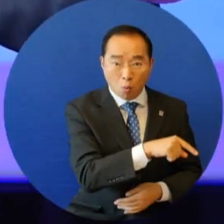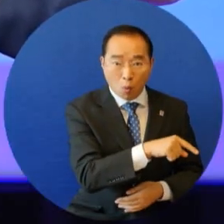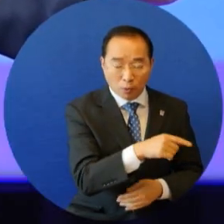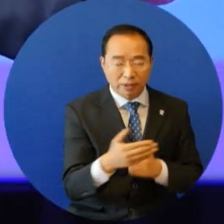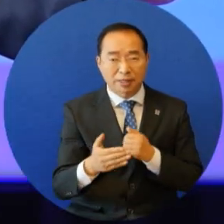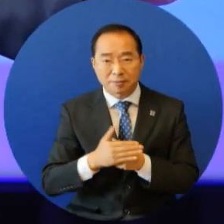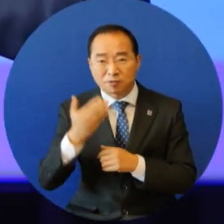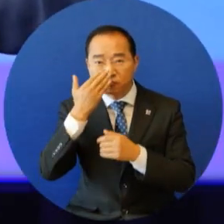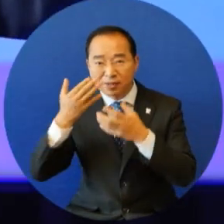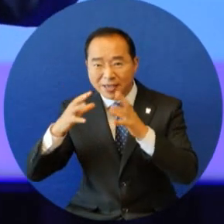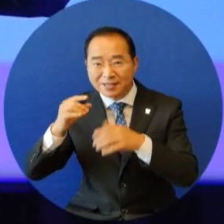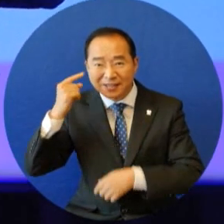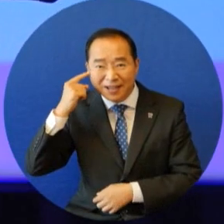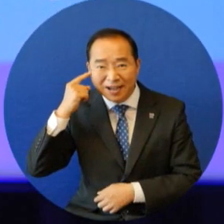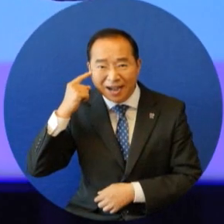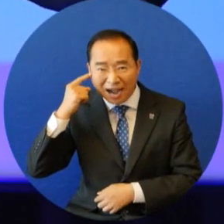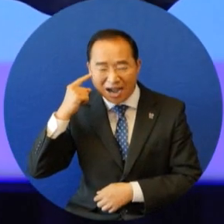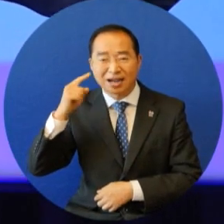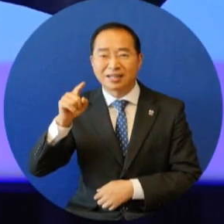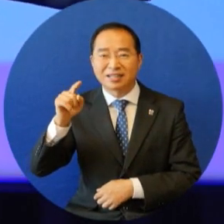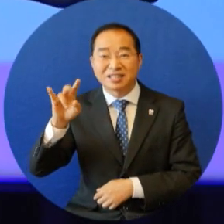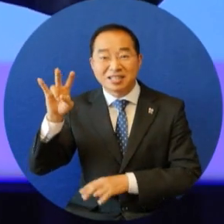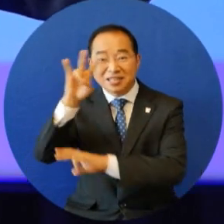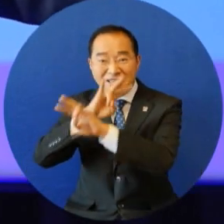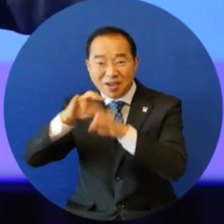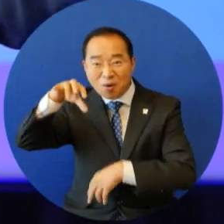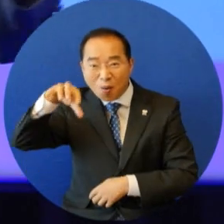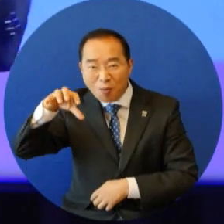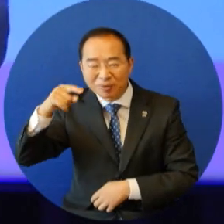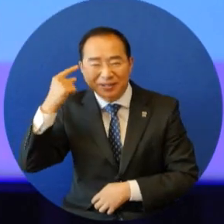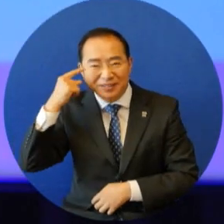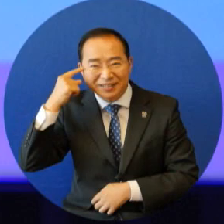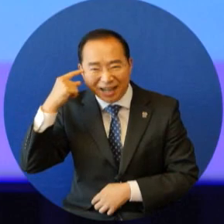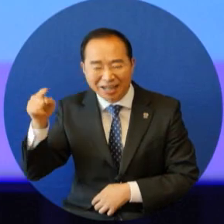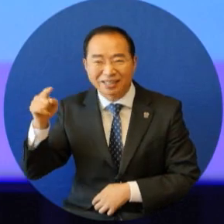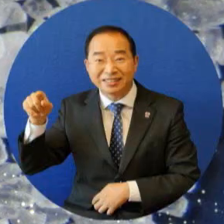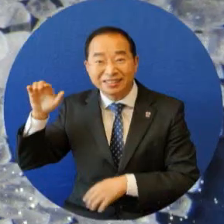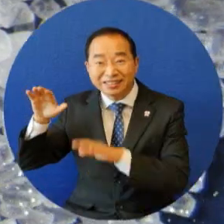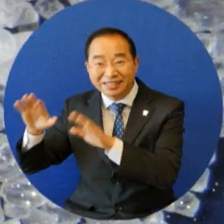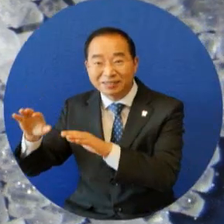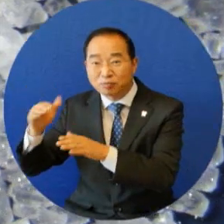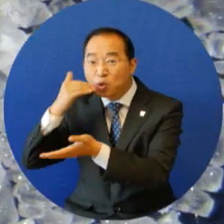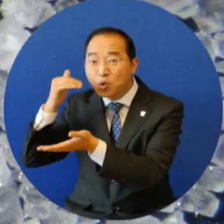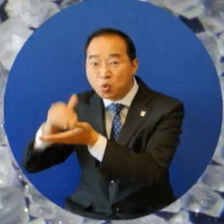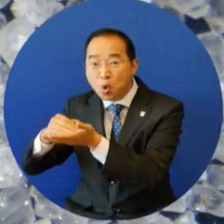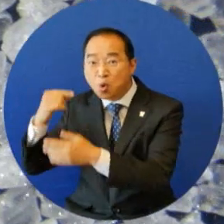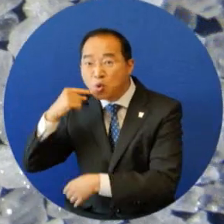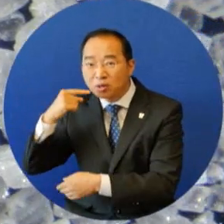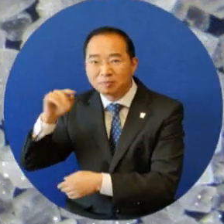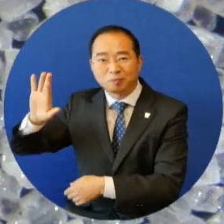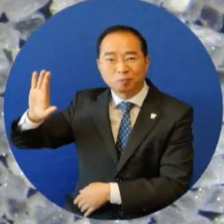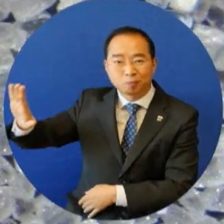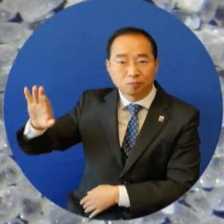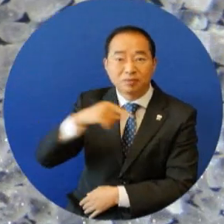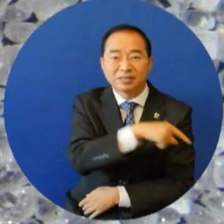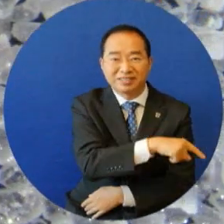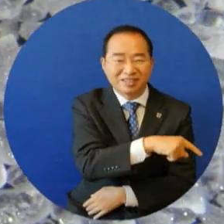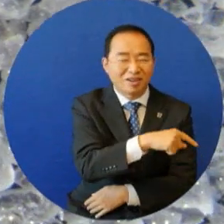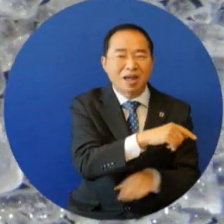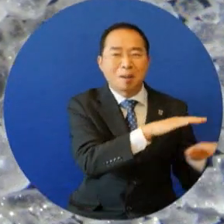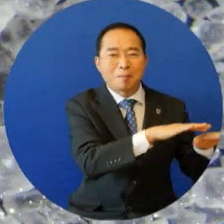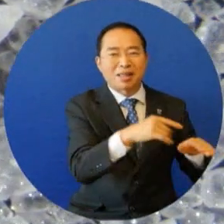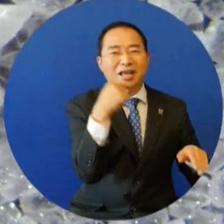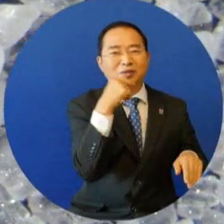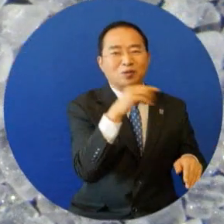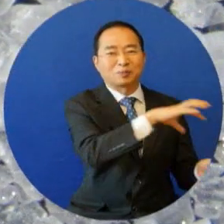그래서 유대인들은 스페인에서 천일염을 수입을 합니다. 그런데 천일염이 이